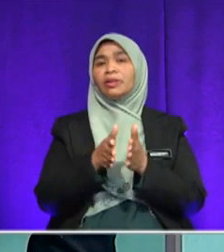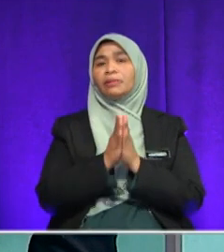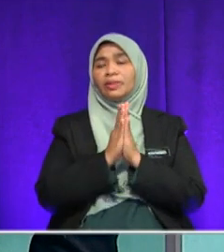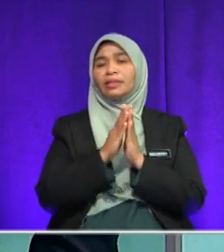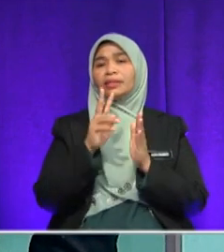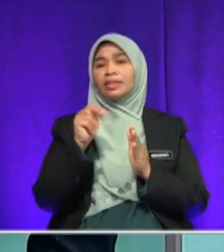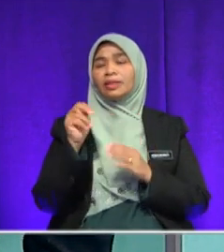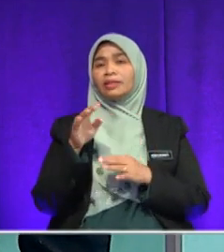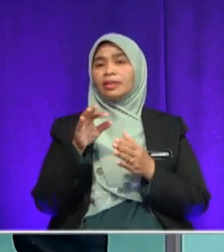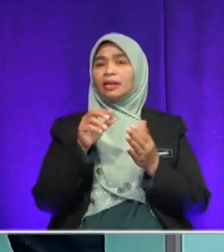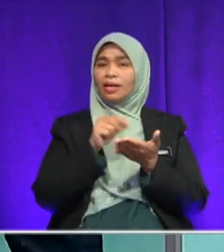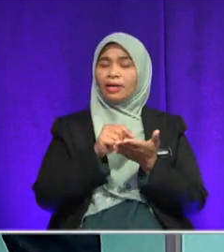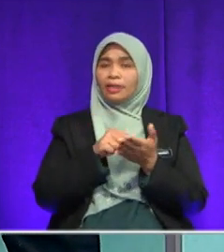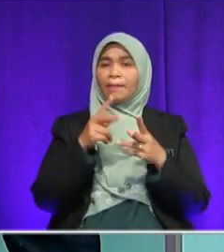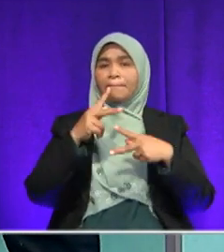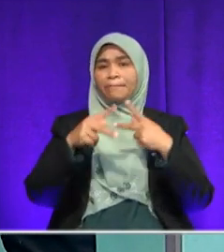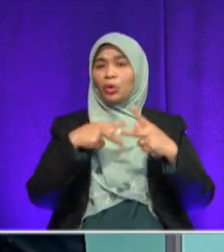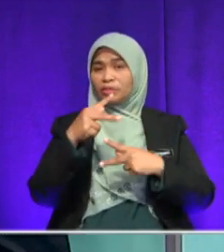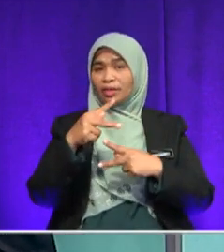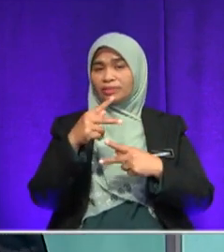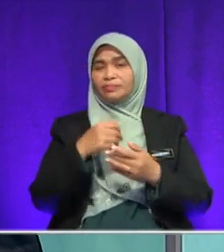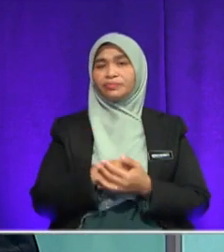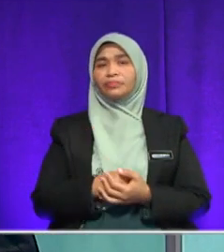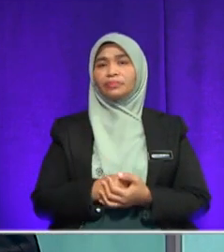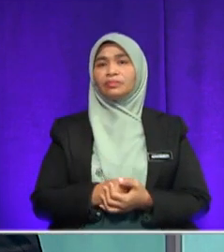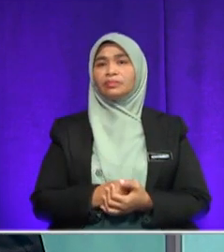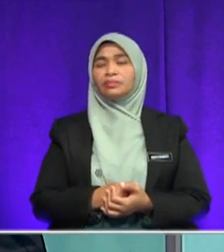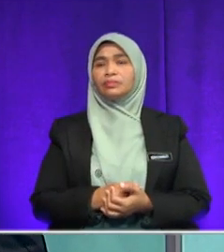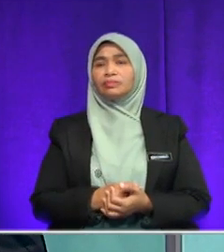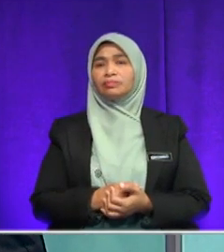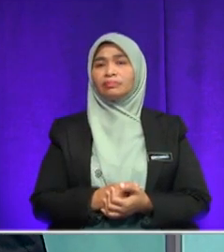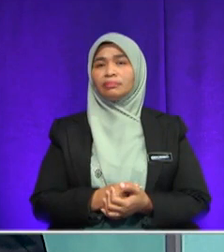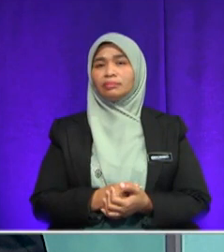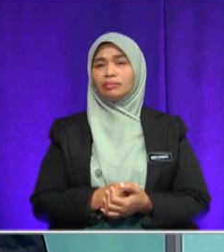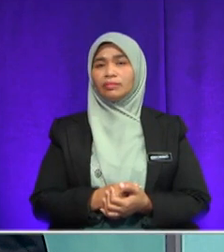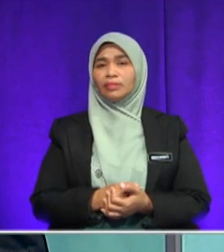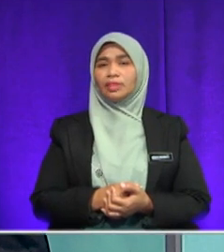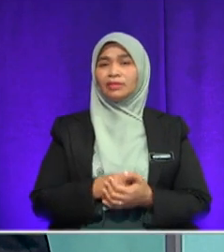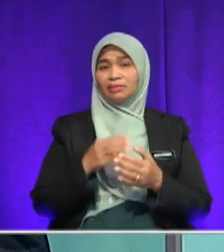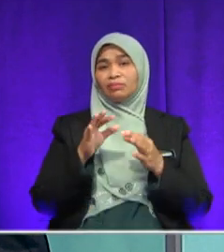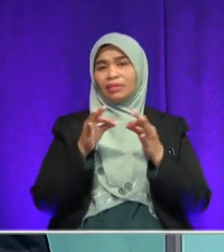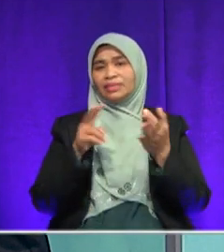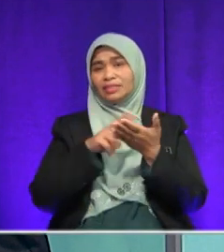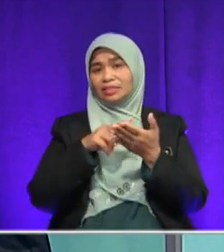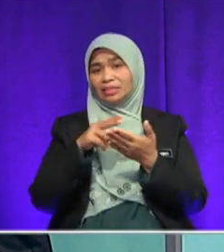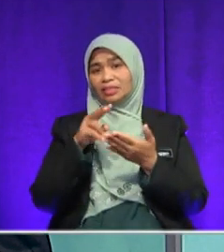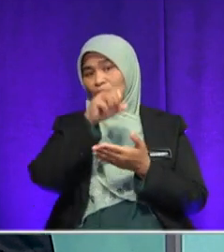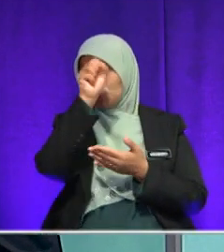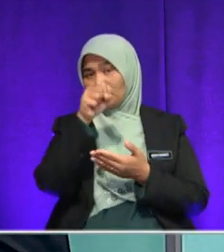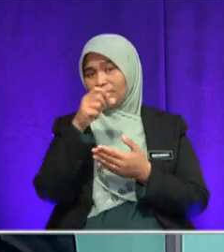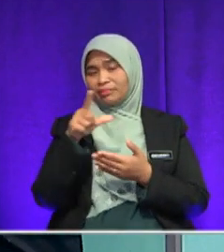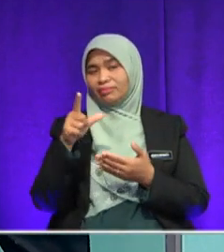proses di kalangan pengguna. So, semenjak bulan Ramadan, ayam masih lagi tinggi dan dijangkakan berterusan. Faktor